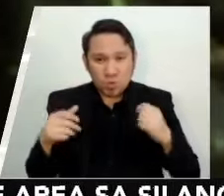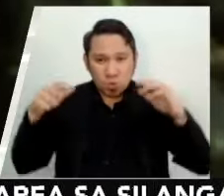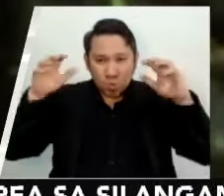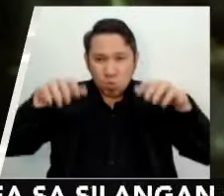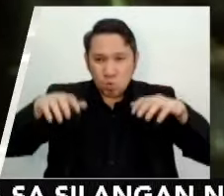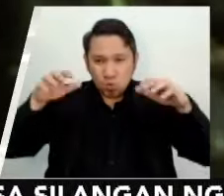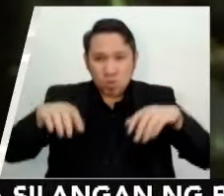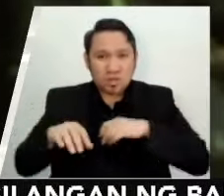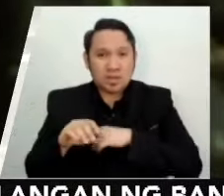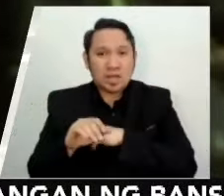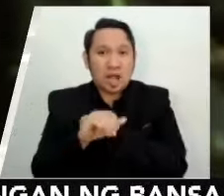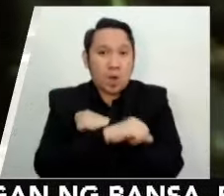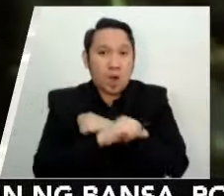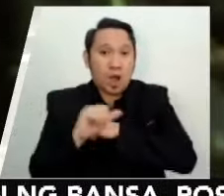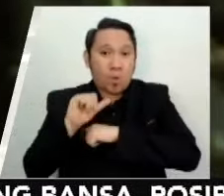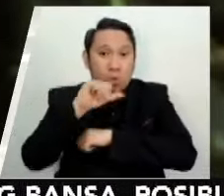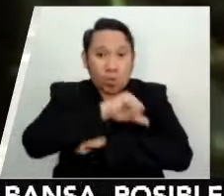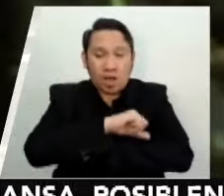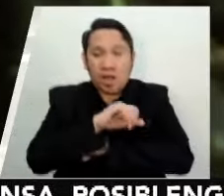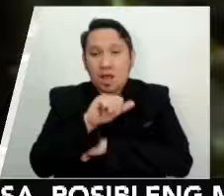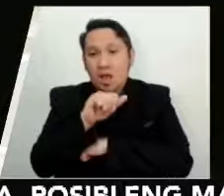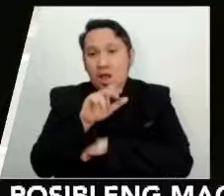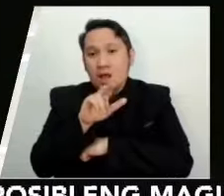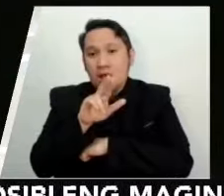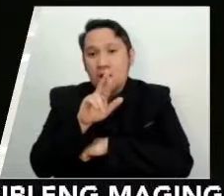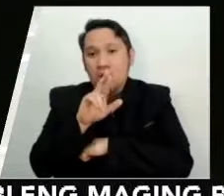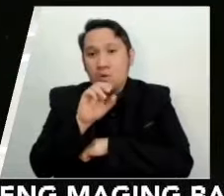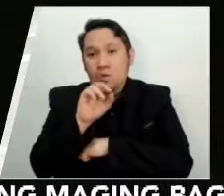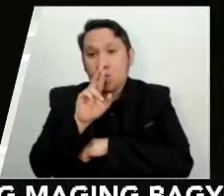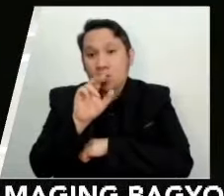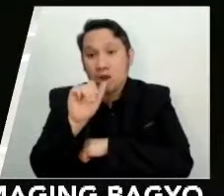ilang bahagi ng bayan.